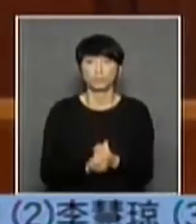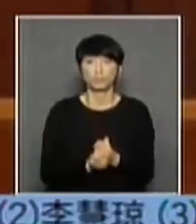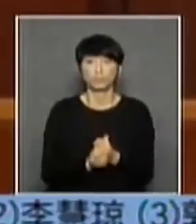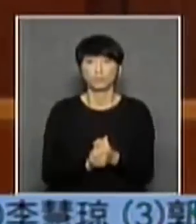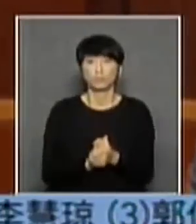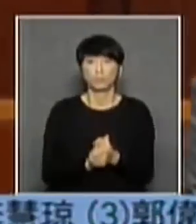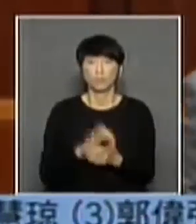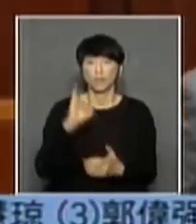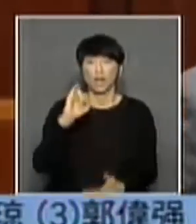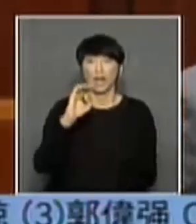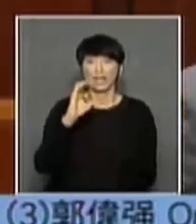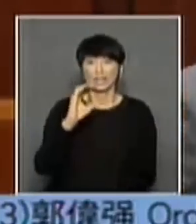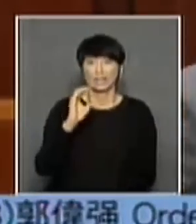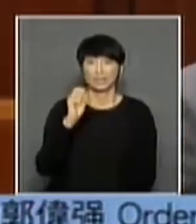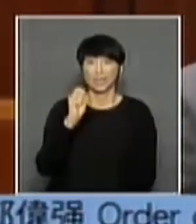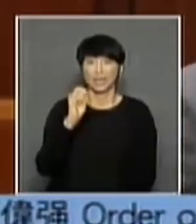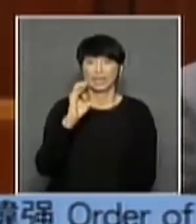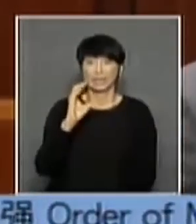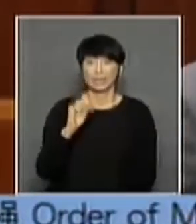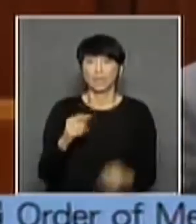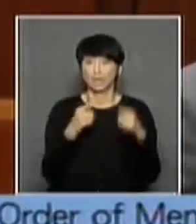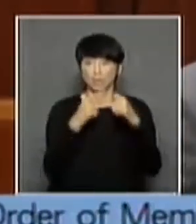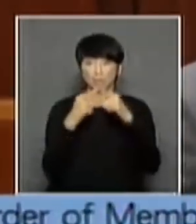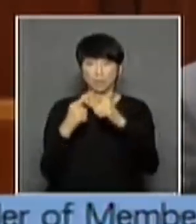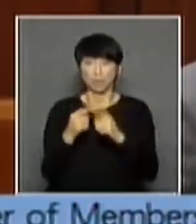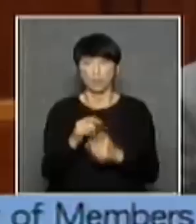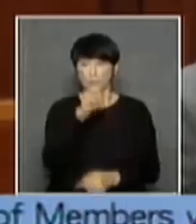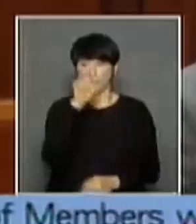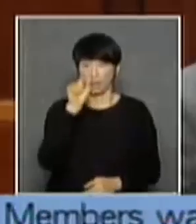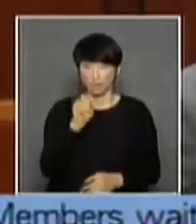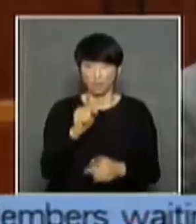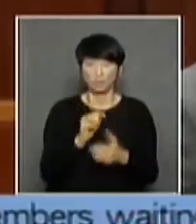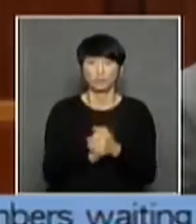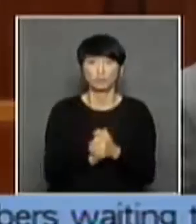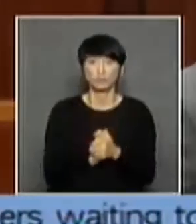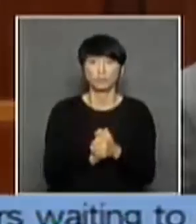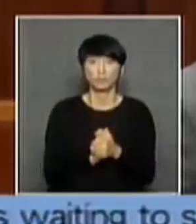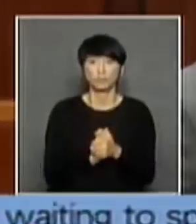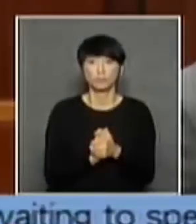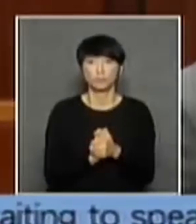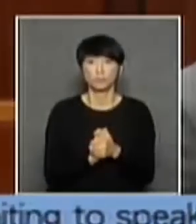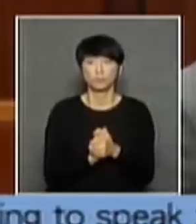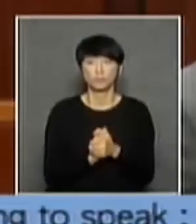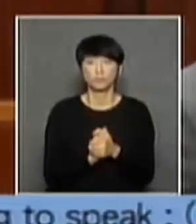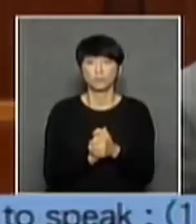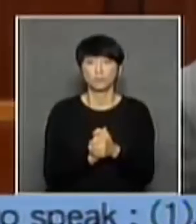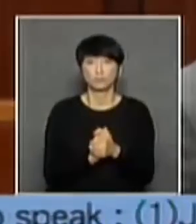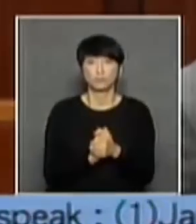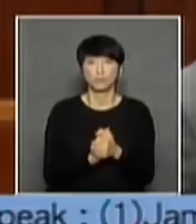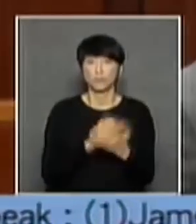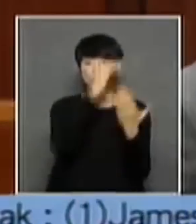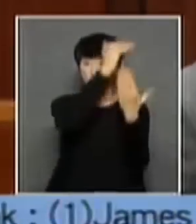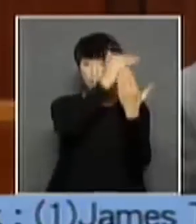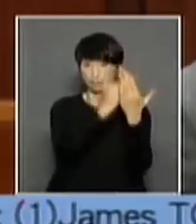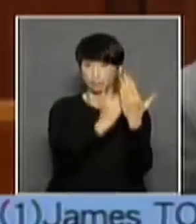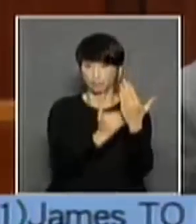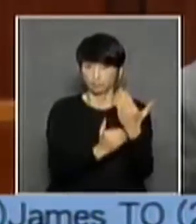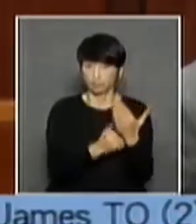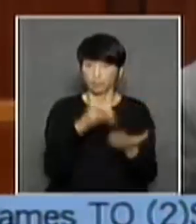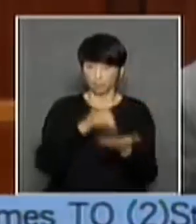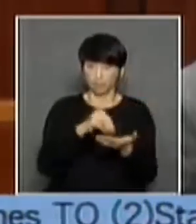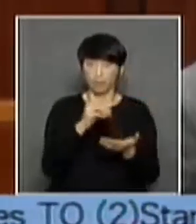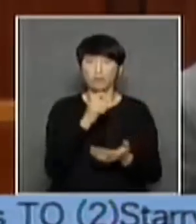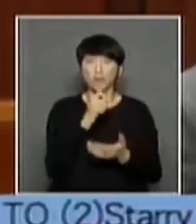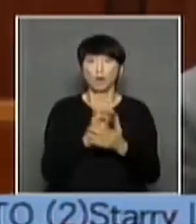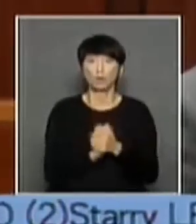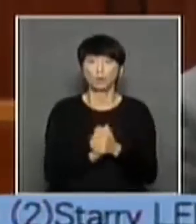廉政公署的人事問題，我們是有制度規定的，